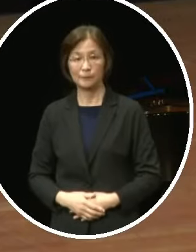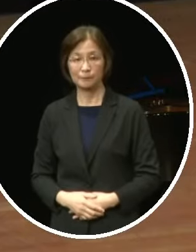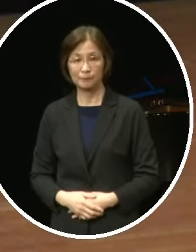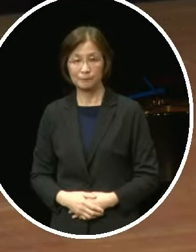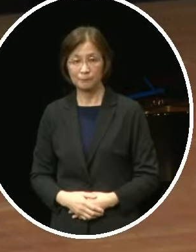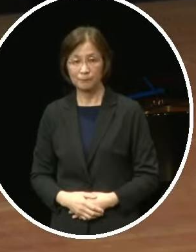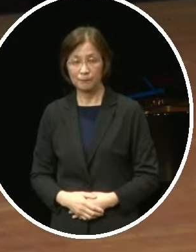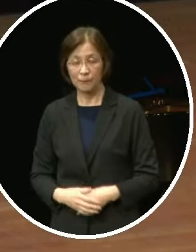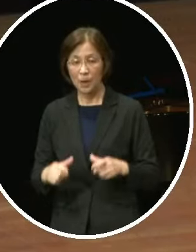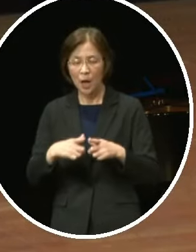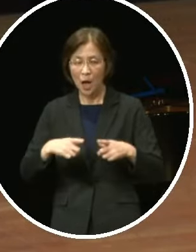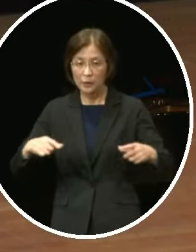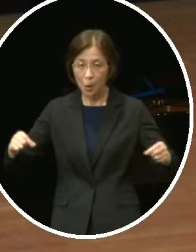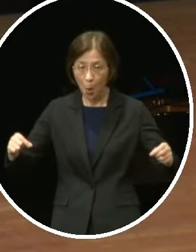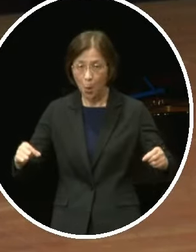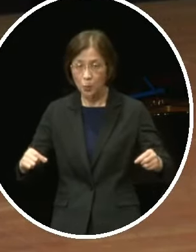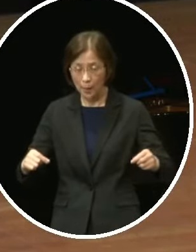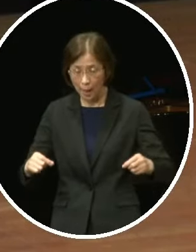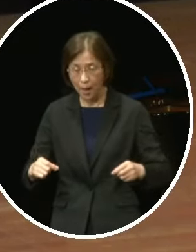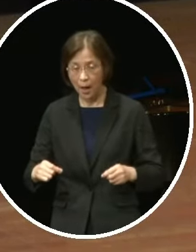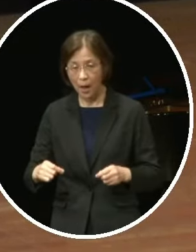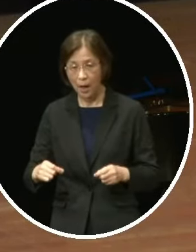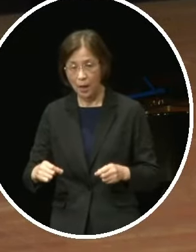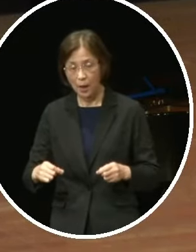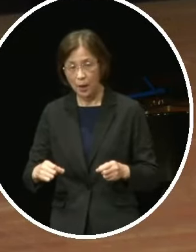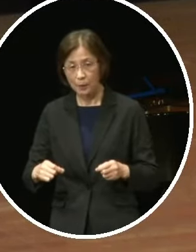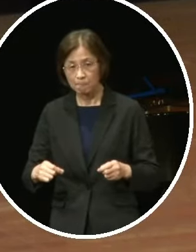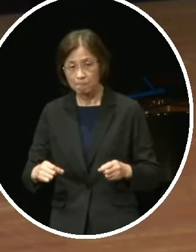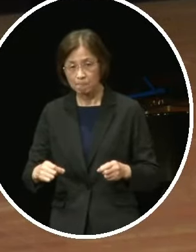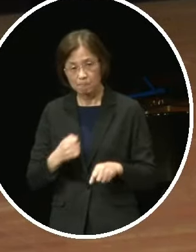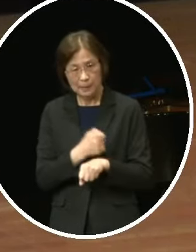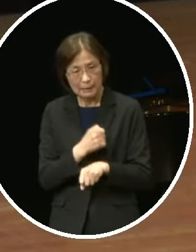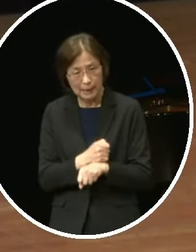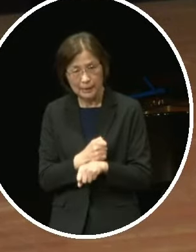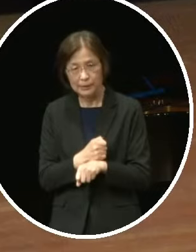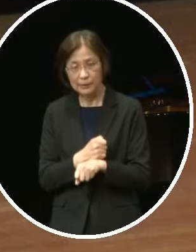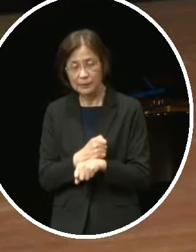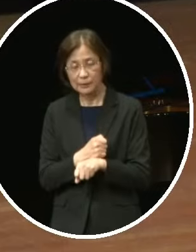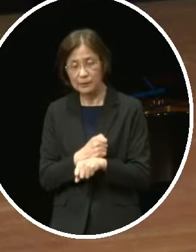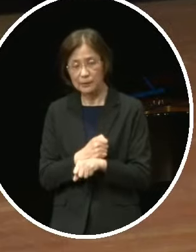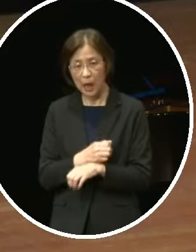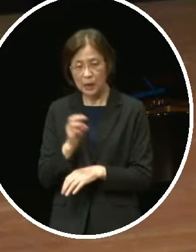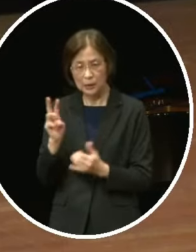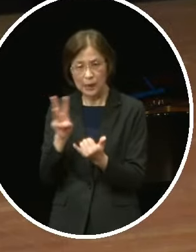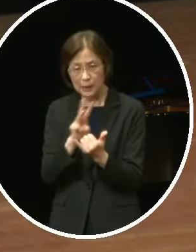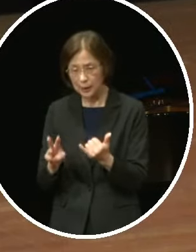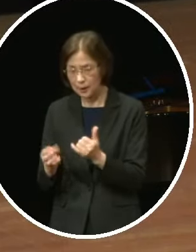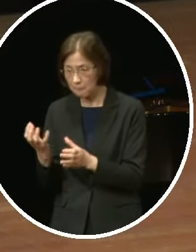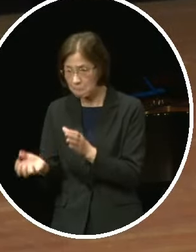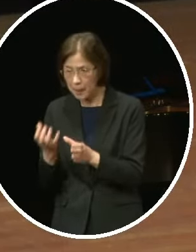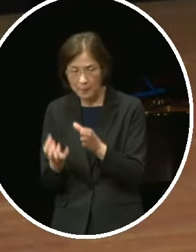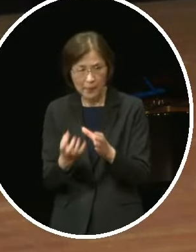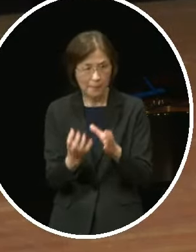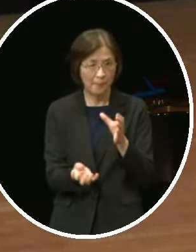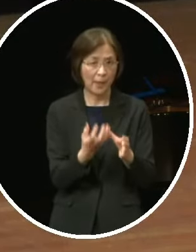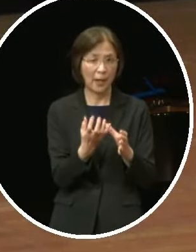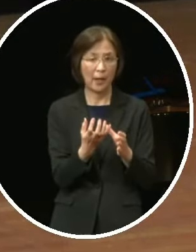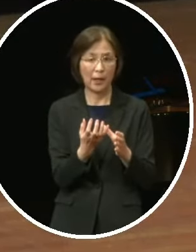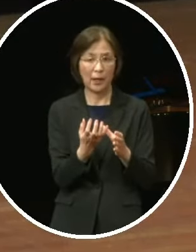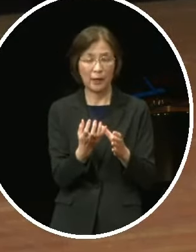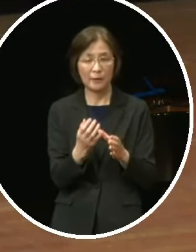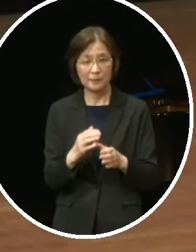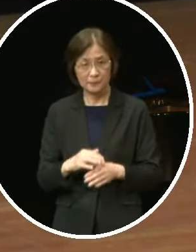我が国は幾度となく国難と言えるような災害に見舞われてきました